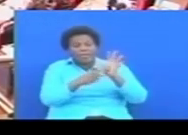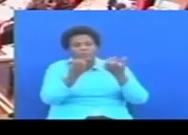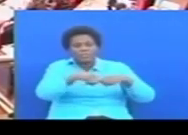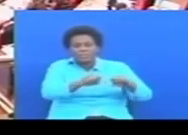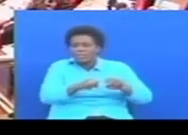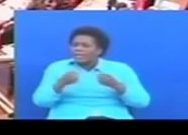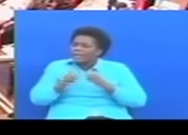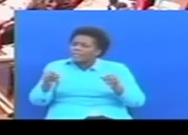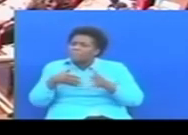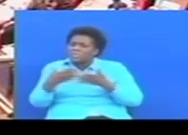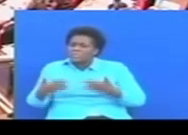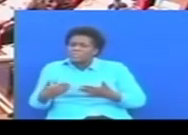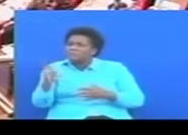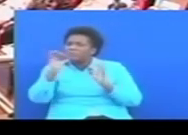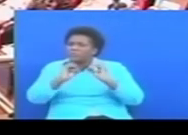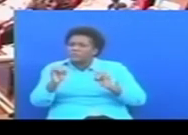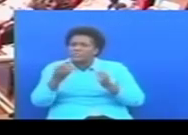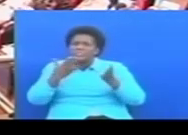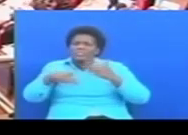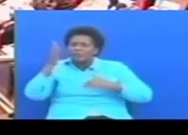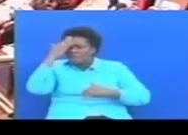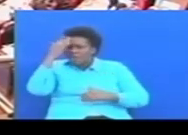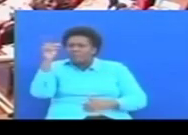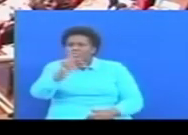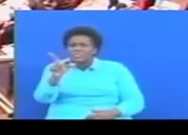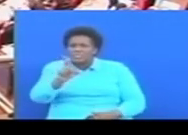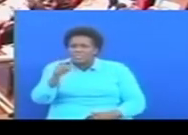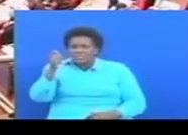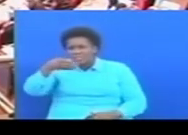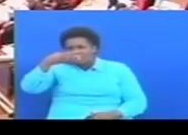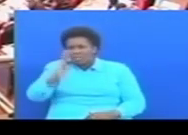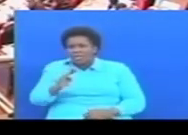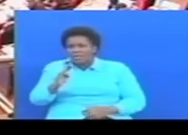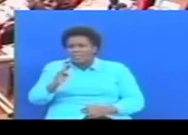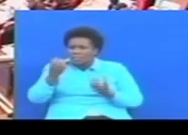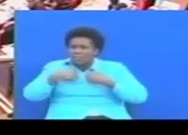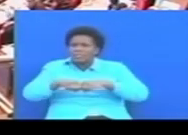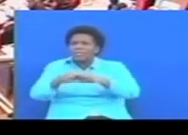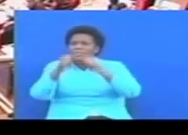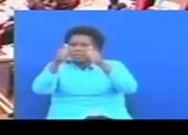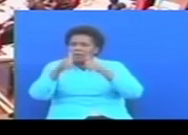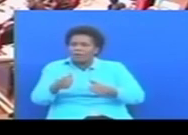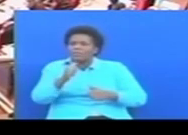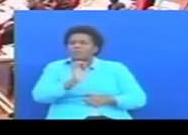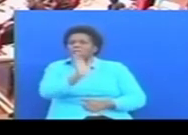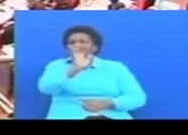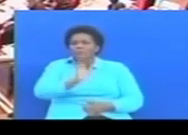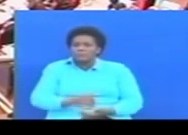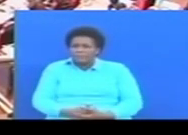Swali hili linajibiwa na naibu waziri wa mali asili na utalii Constantine Kanyasu.